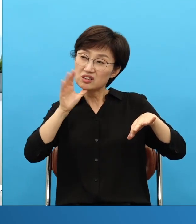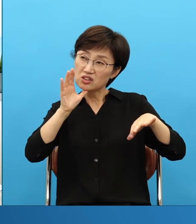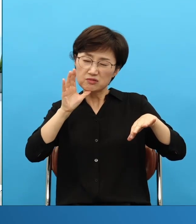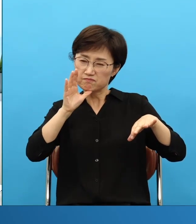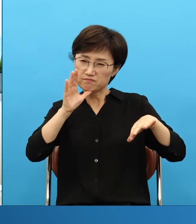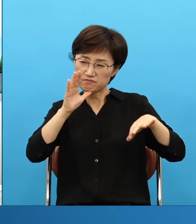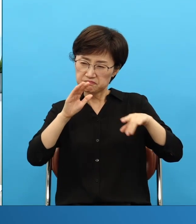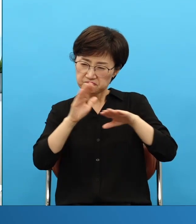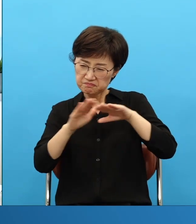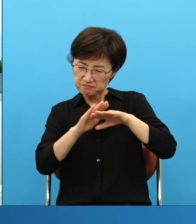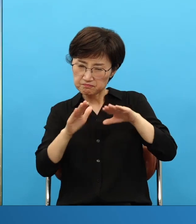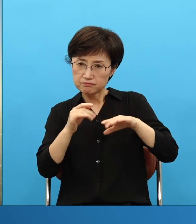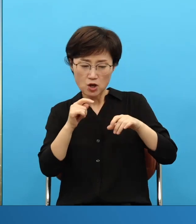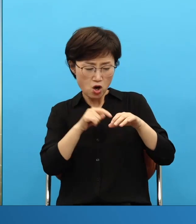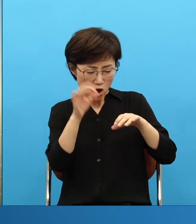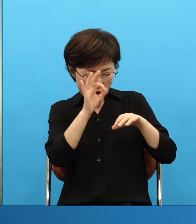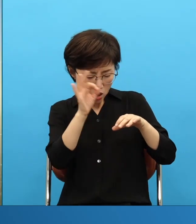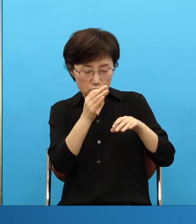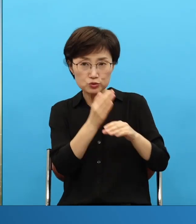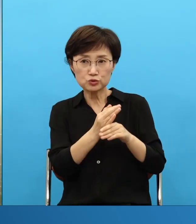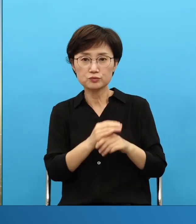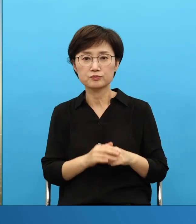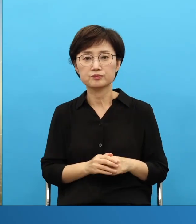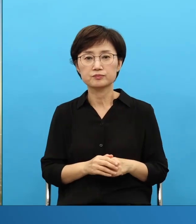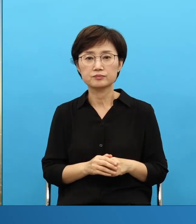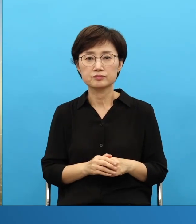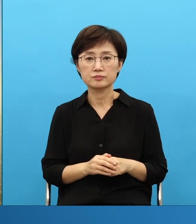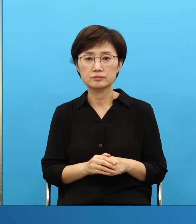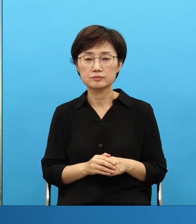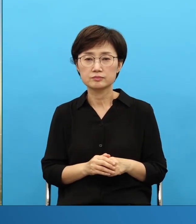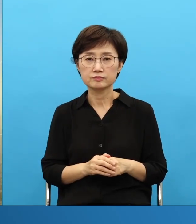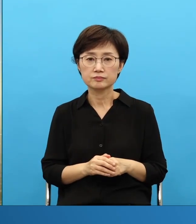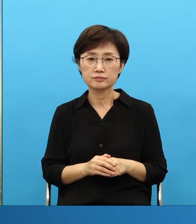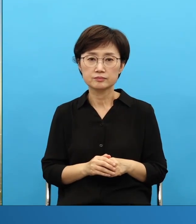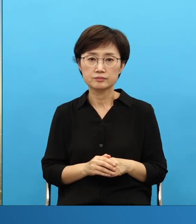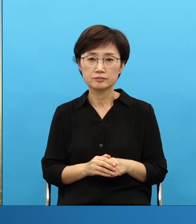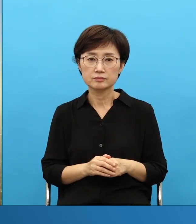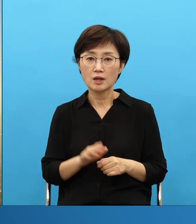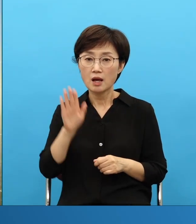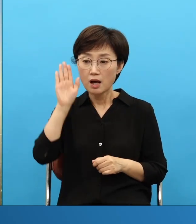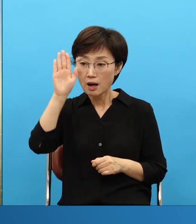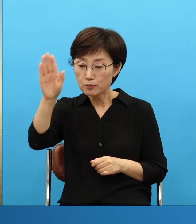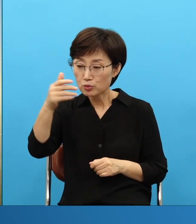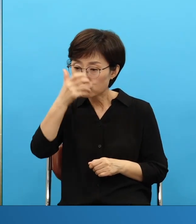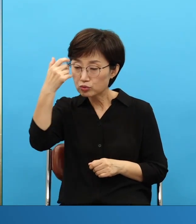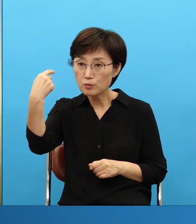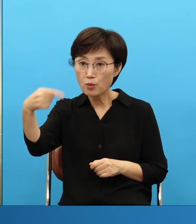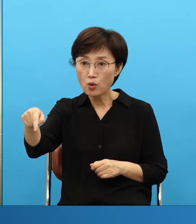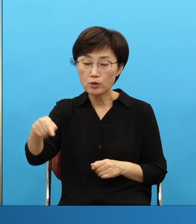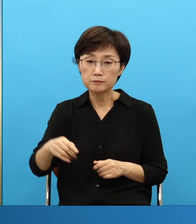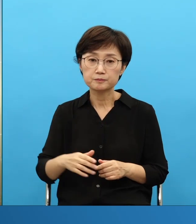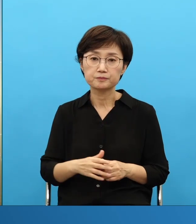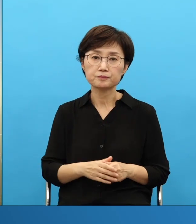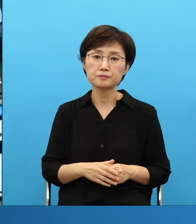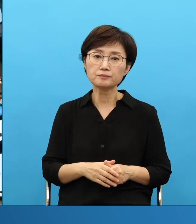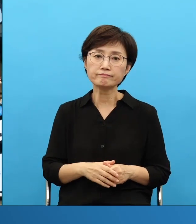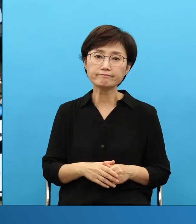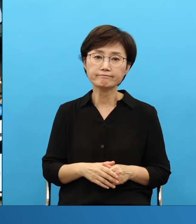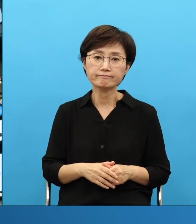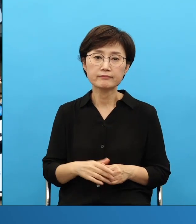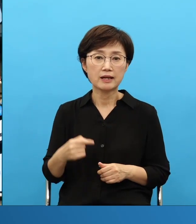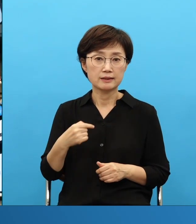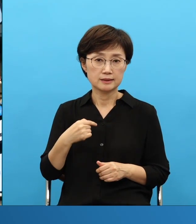물질을 찾고 있습니다. 어떤 말씀을 붙잡고 현장에 있나요? 그리고 앞으로 어떤 망대로 서길 꿈꾸시나요?